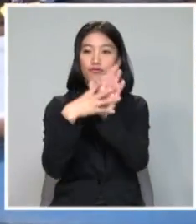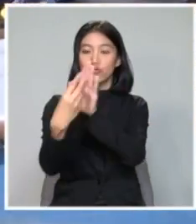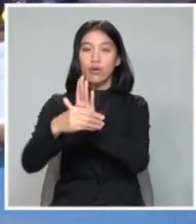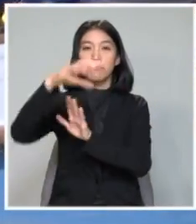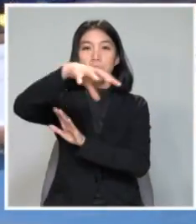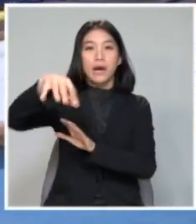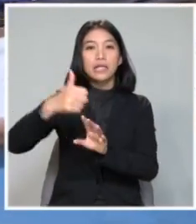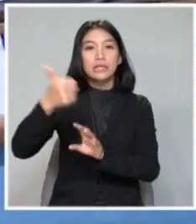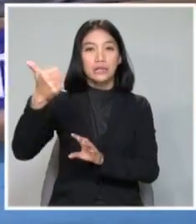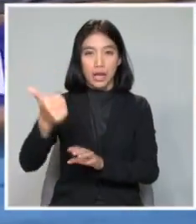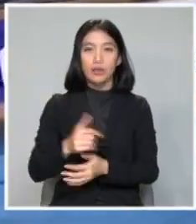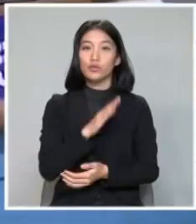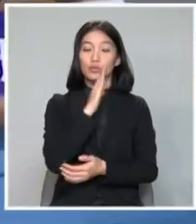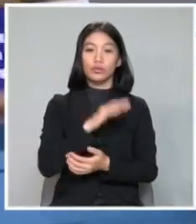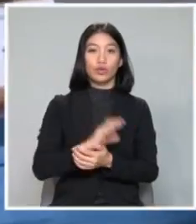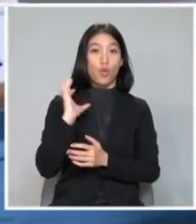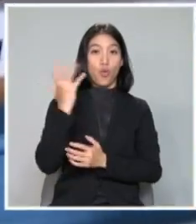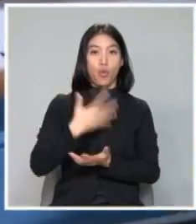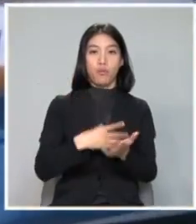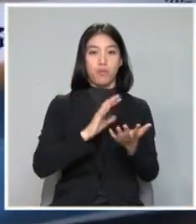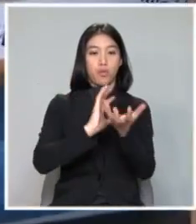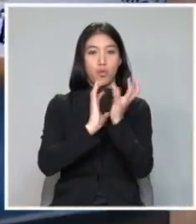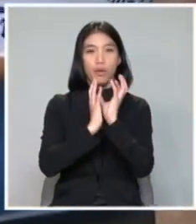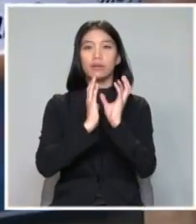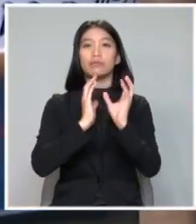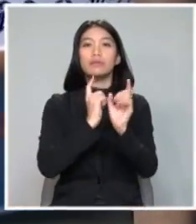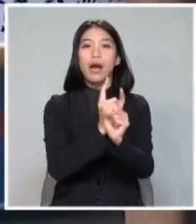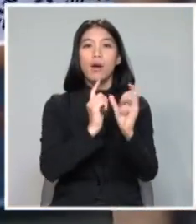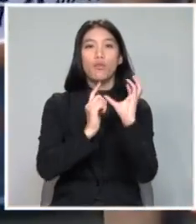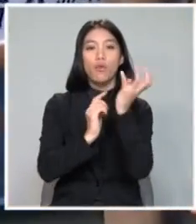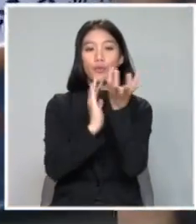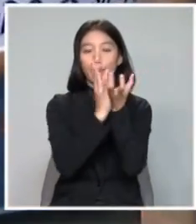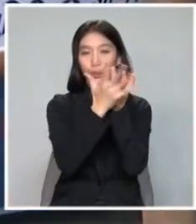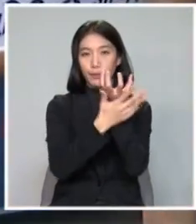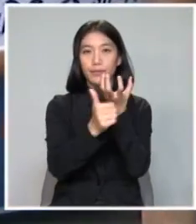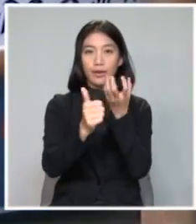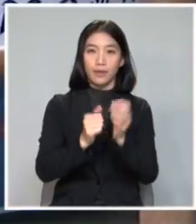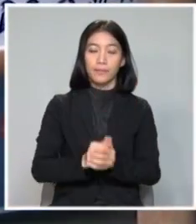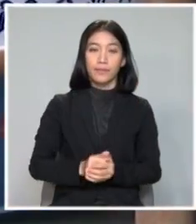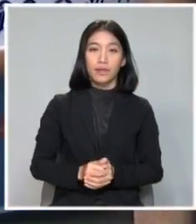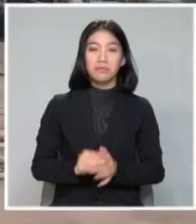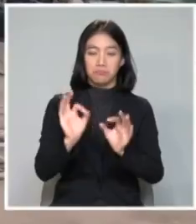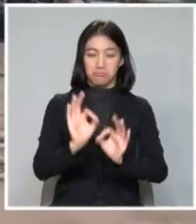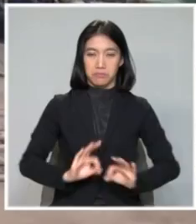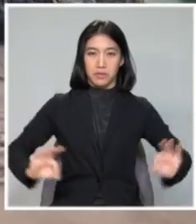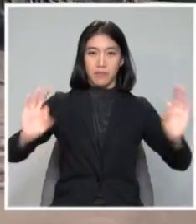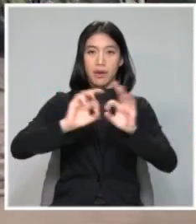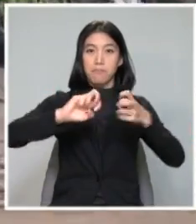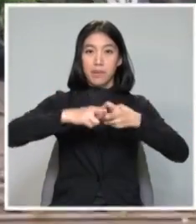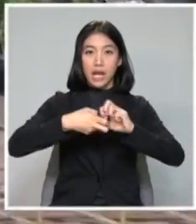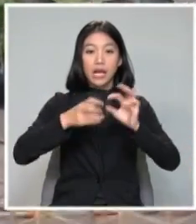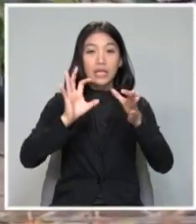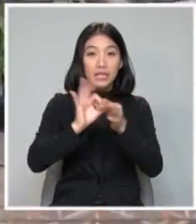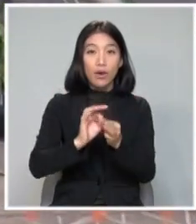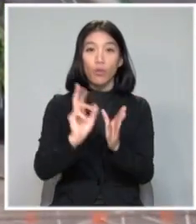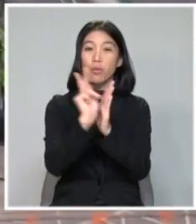ซึ่งเป็นกลไกการรับรองการปฏิบัติมาตรการของรัฐบาลและเป็นสิ่งสำคัญต่อการแก้ไขปัญหาการทำประมงผิ